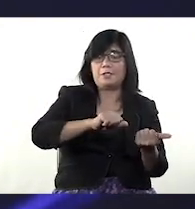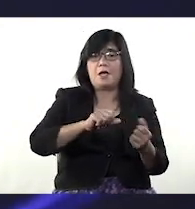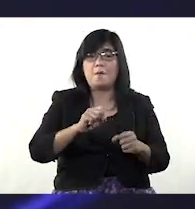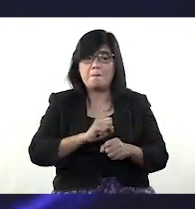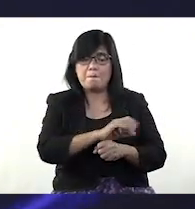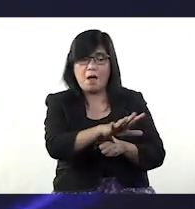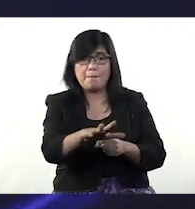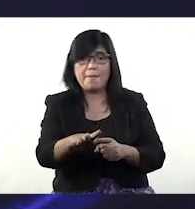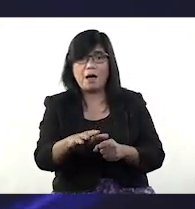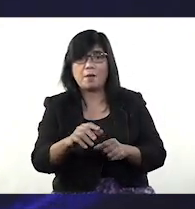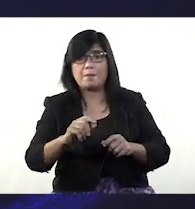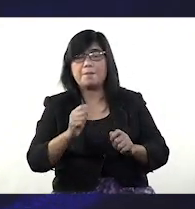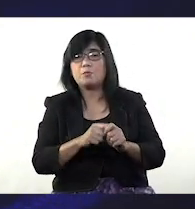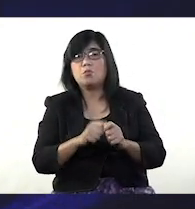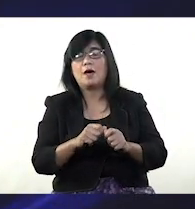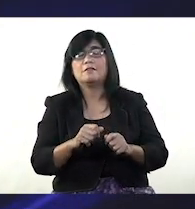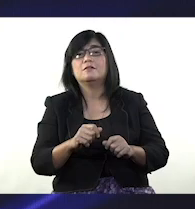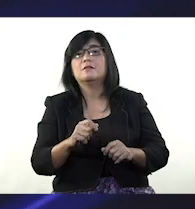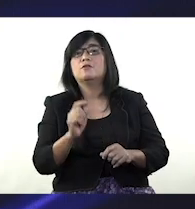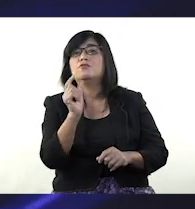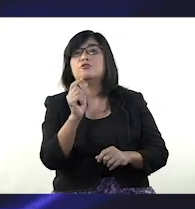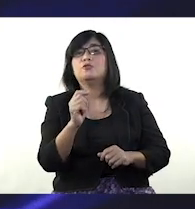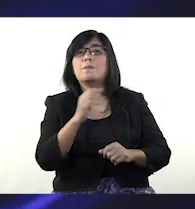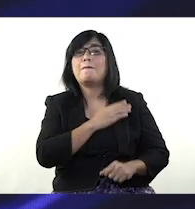berbuat sesuatu bagi bangsa negara yg